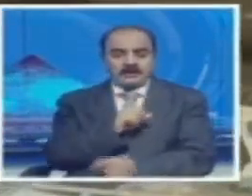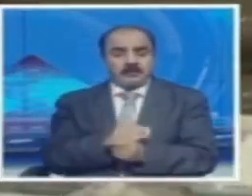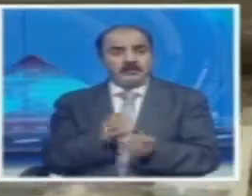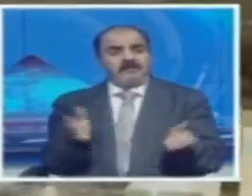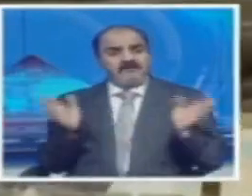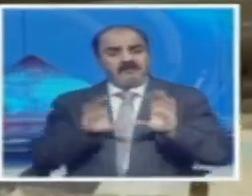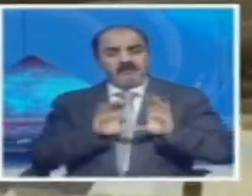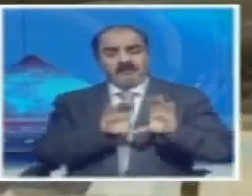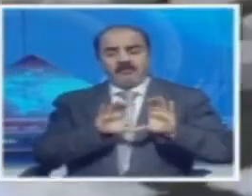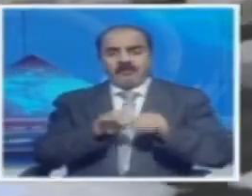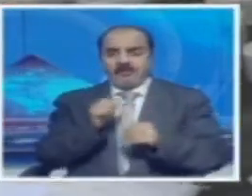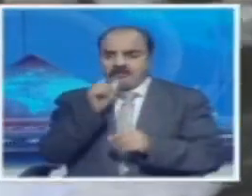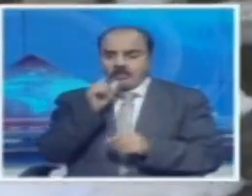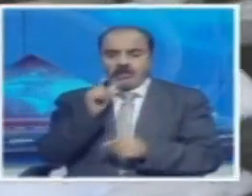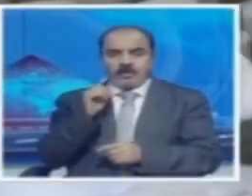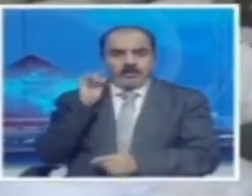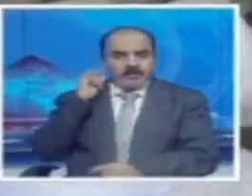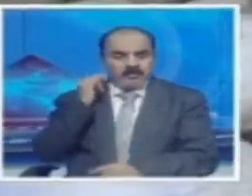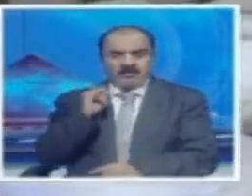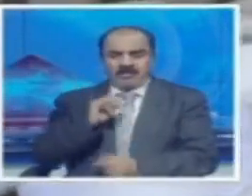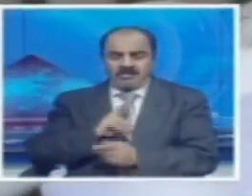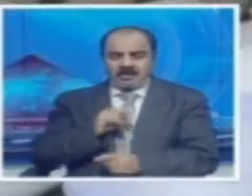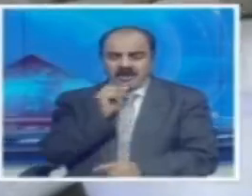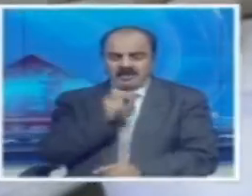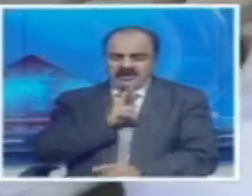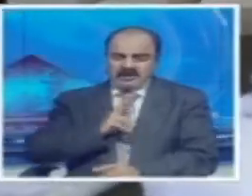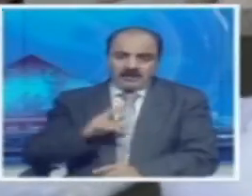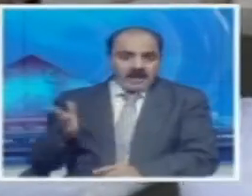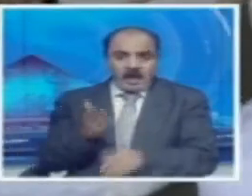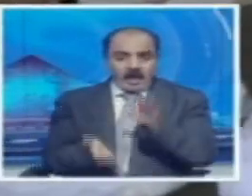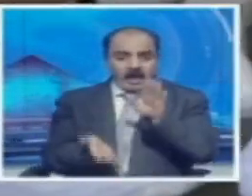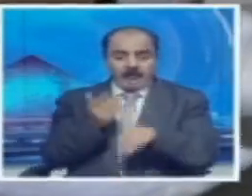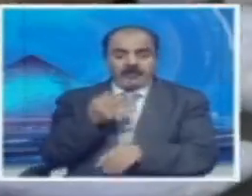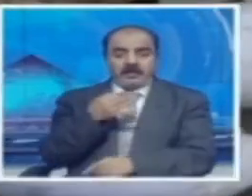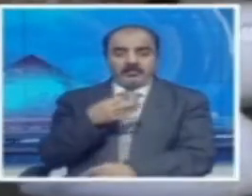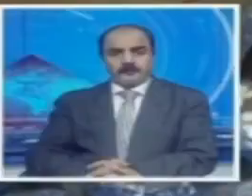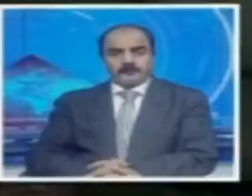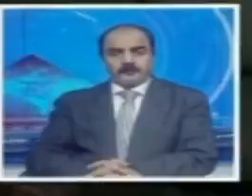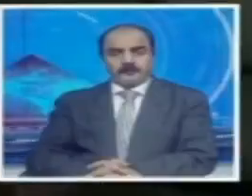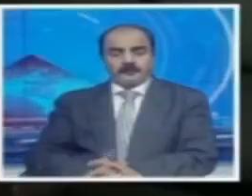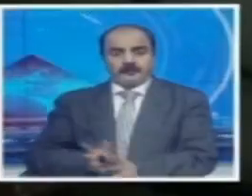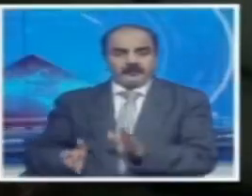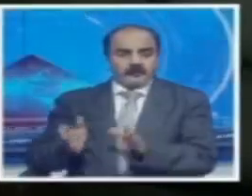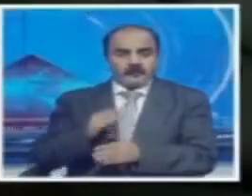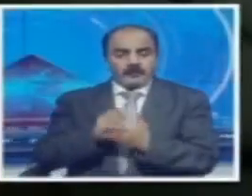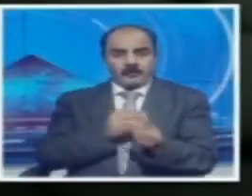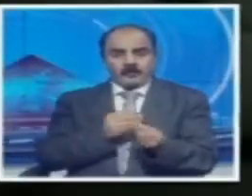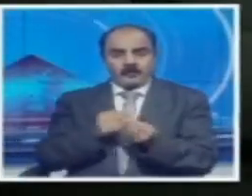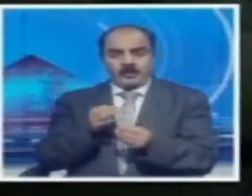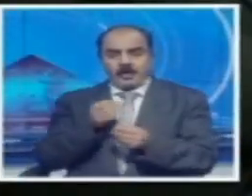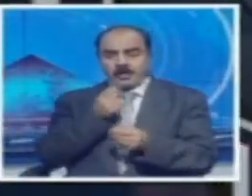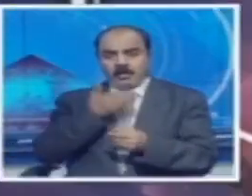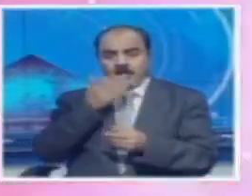من مخدرات الأفيون والكوكايين والفودو والقنب تزن أكثر من 23 كيلوغرام. على صعيد ضبط الأقراص